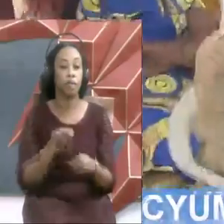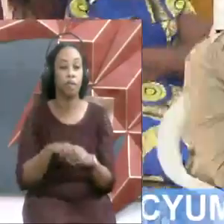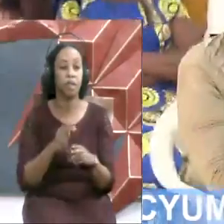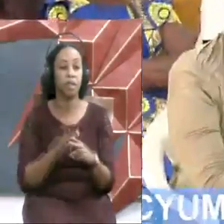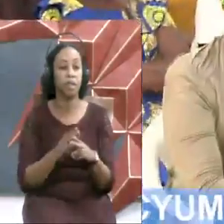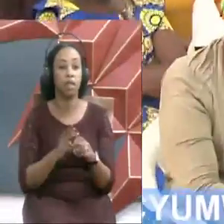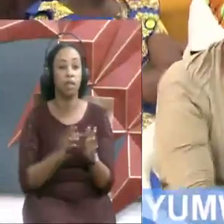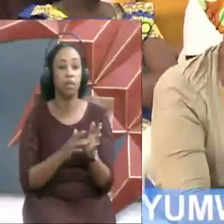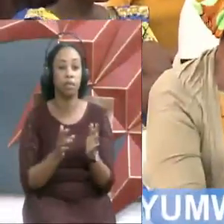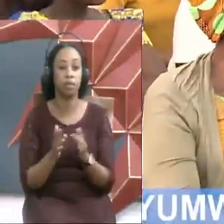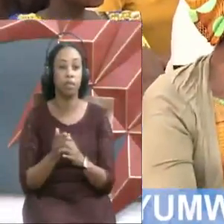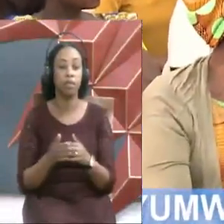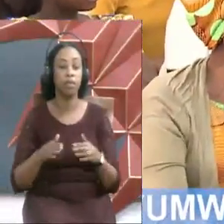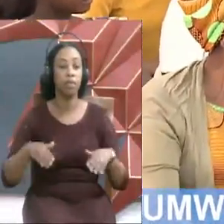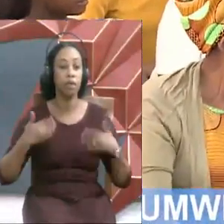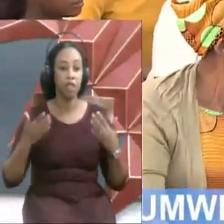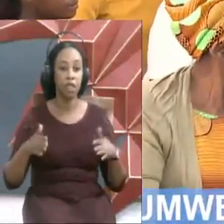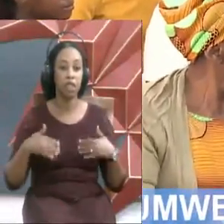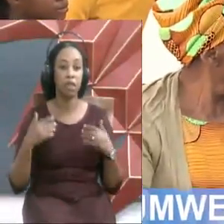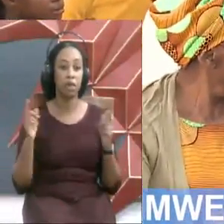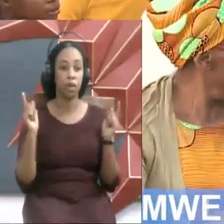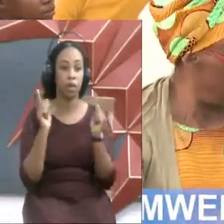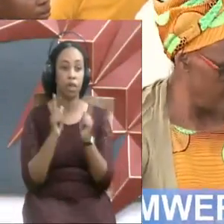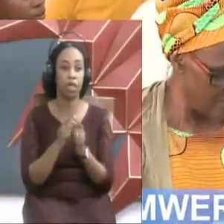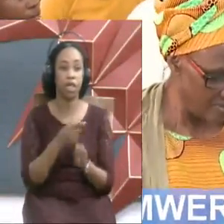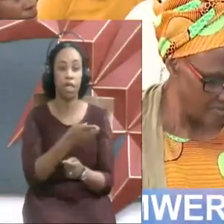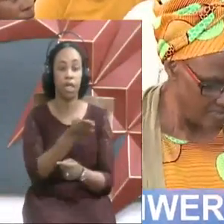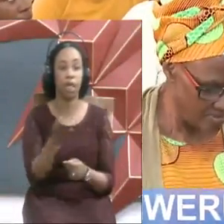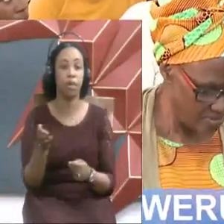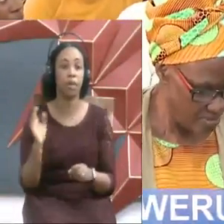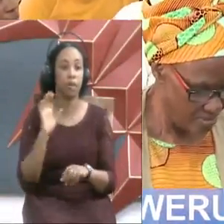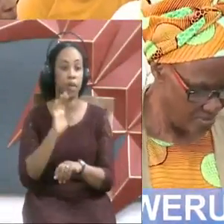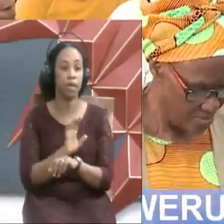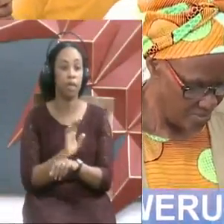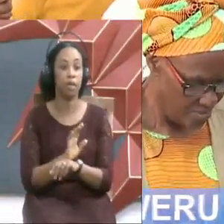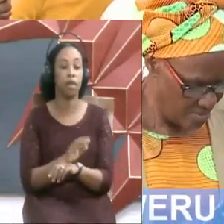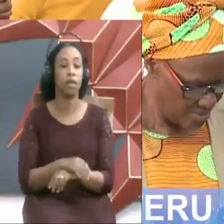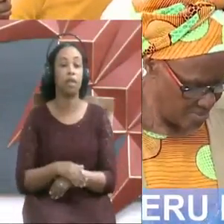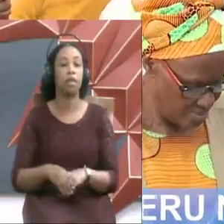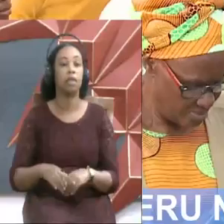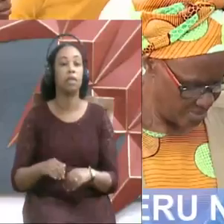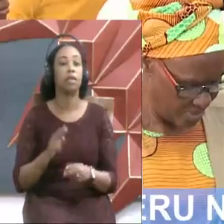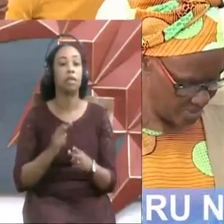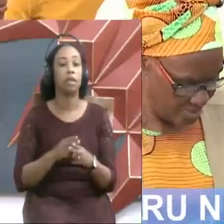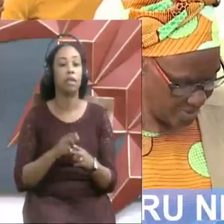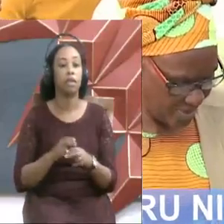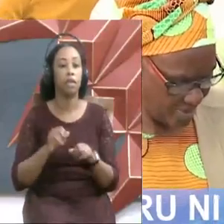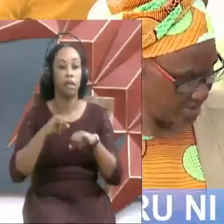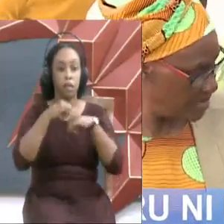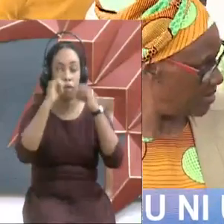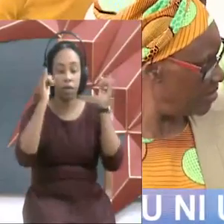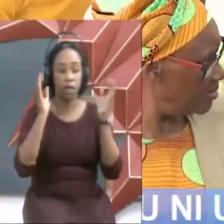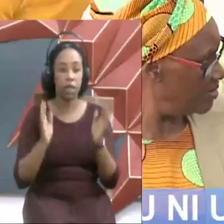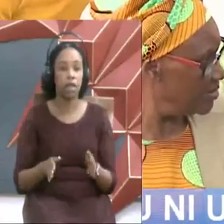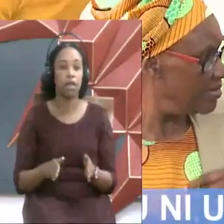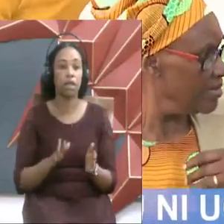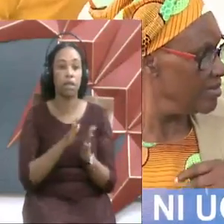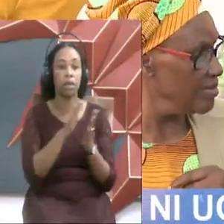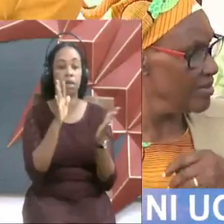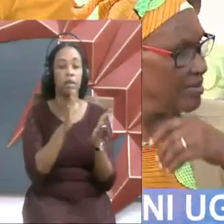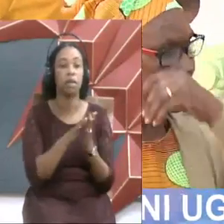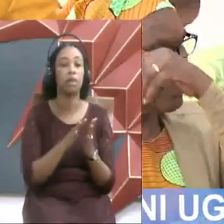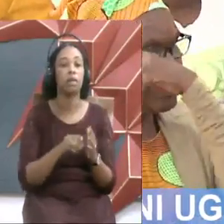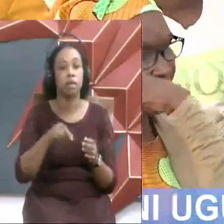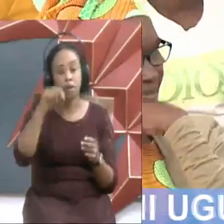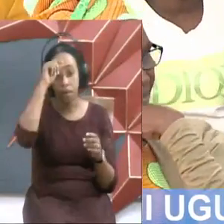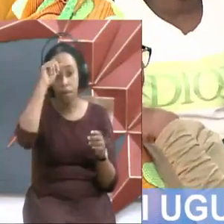Seigneur Jésus-Christ. Je suis heureux d'être avec vous dans cette assemblée, que le nom de l'Éternel soit loué. Les frères